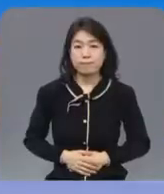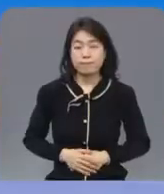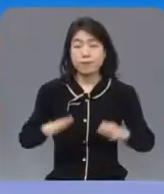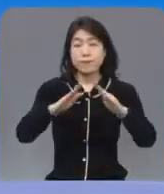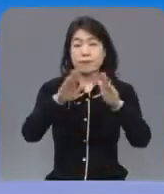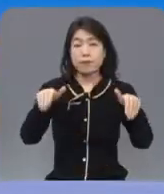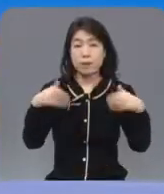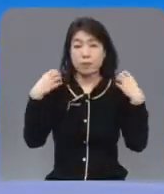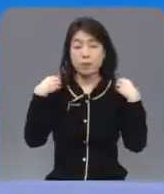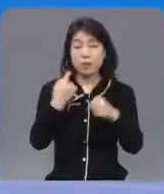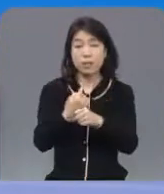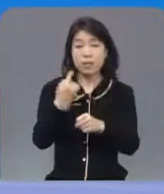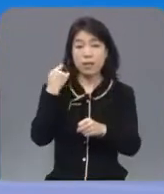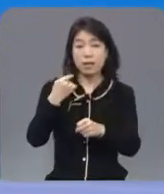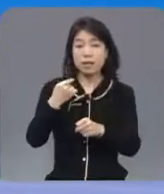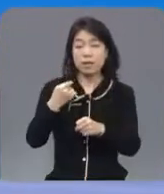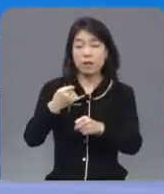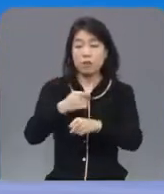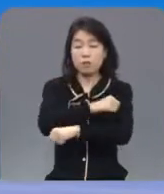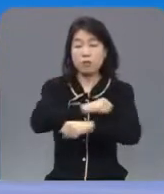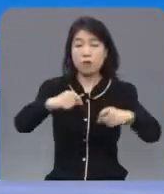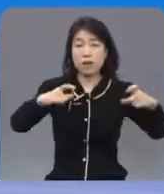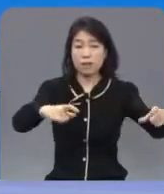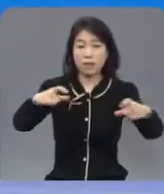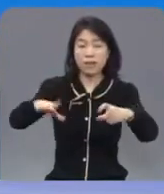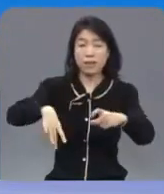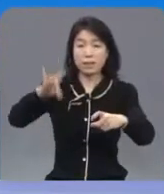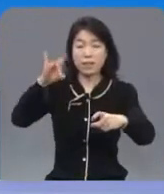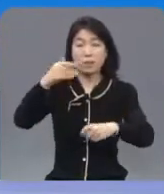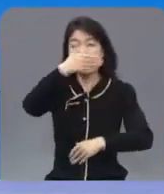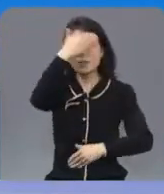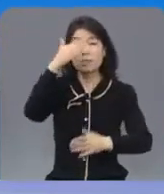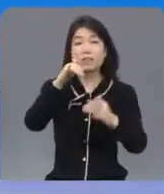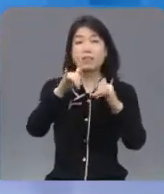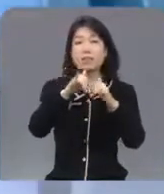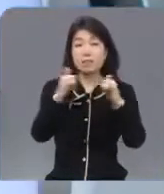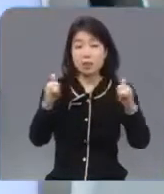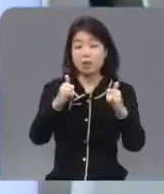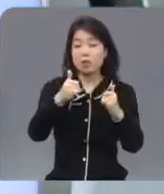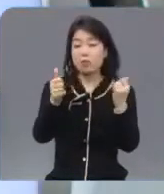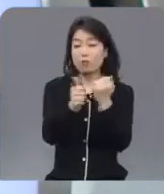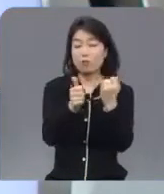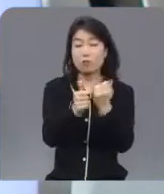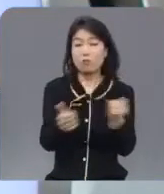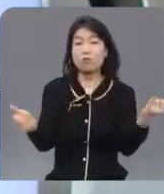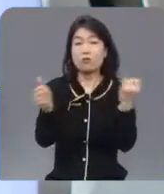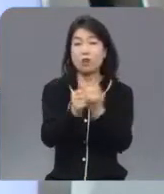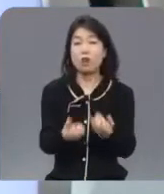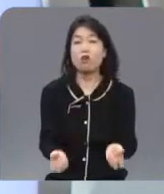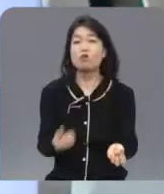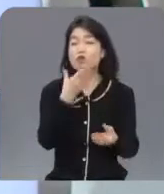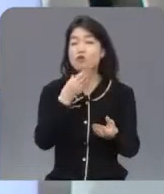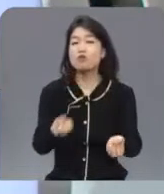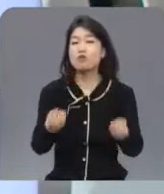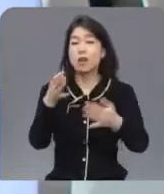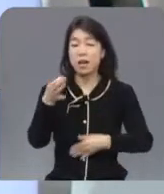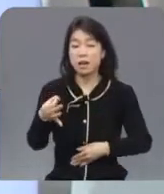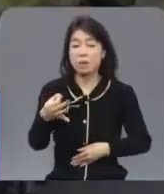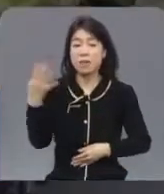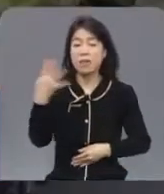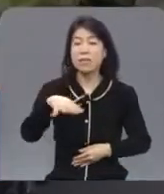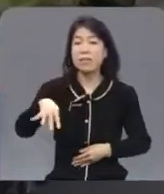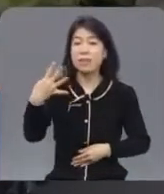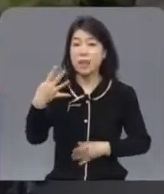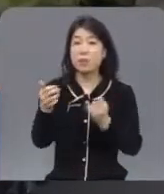전라남도가 지난해 역학 역 타니 최초로 도입한 청년 포부 결혼축하 금을 올해는 4400 쌍으로